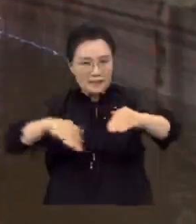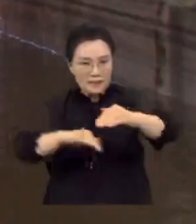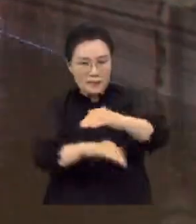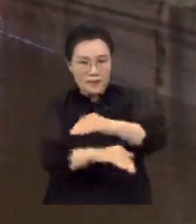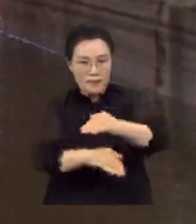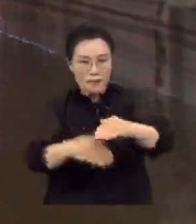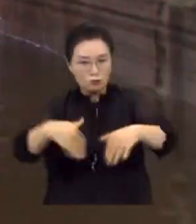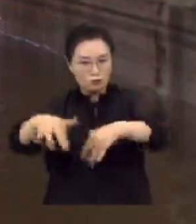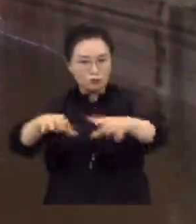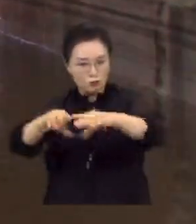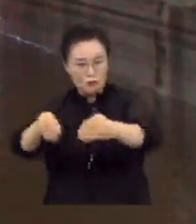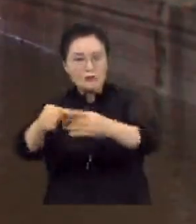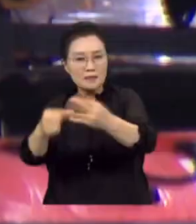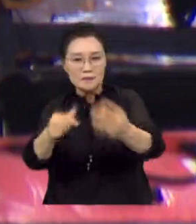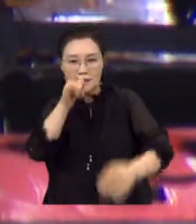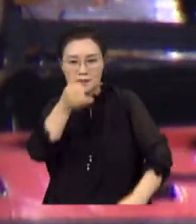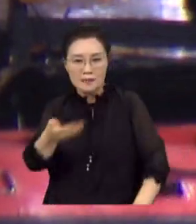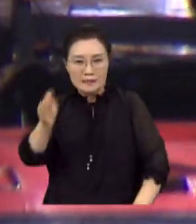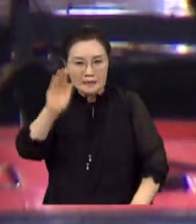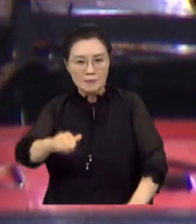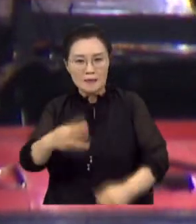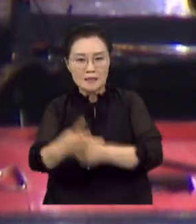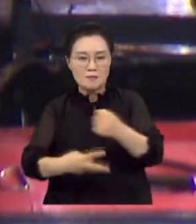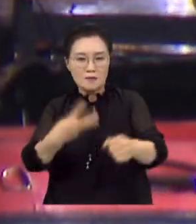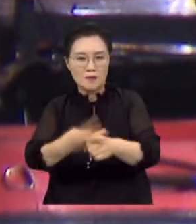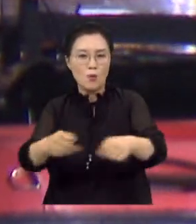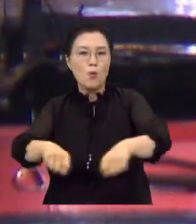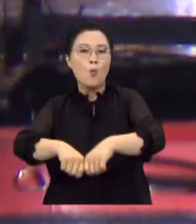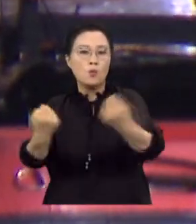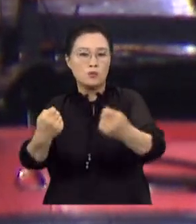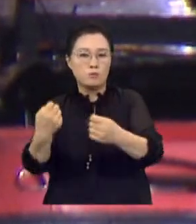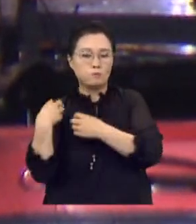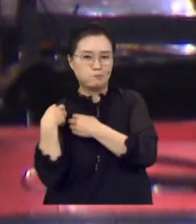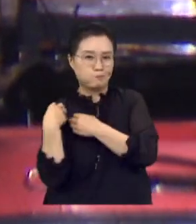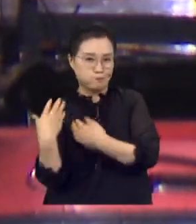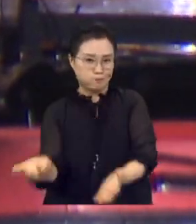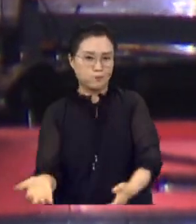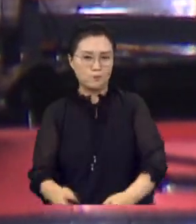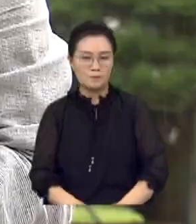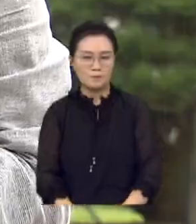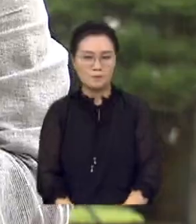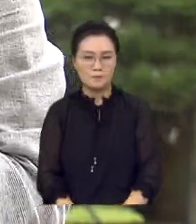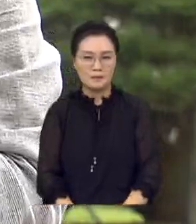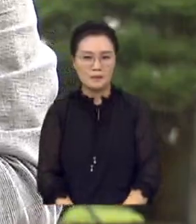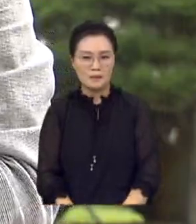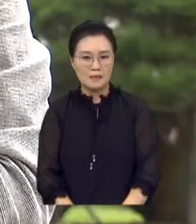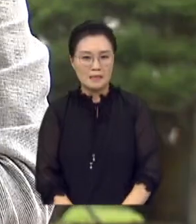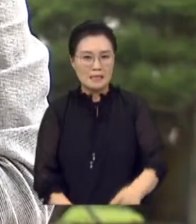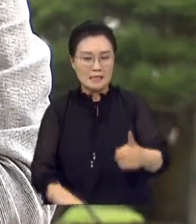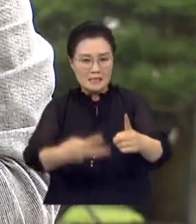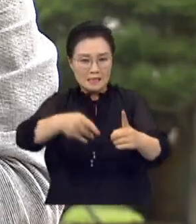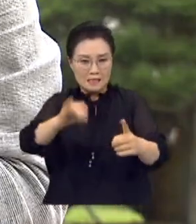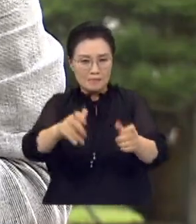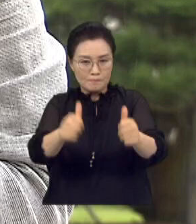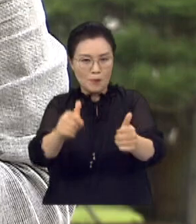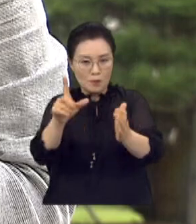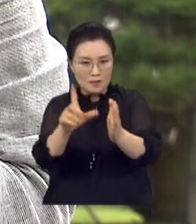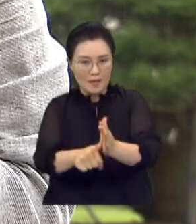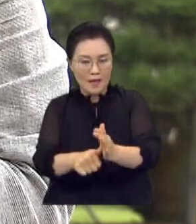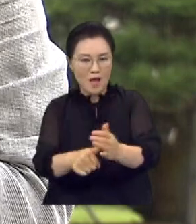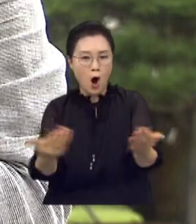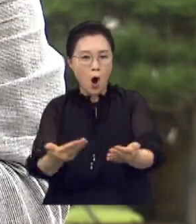에는 출입통제 시스템이 있었지만 3년째 부정 난 채로 방치돼 있었습니다 예심 전구에서 법원은